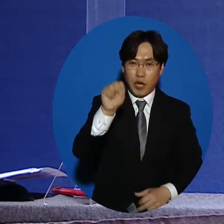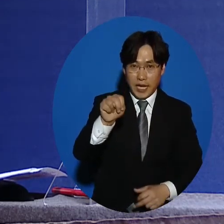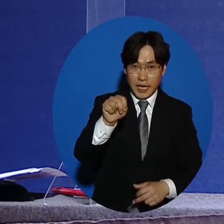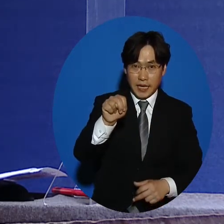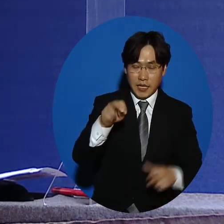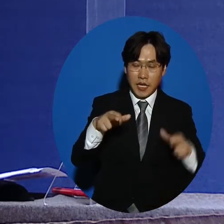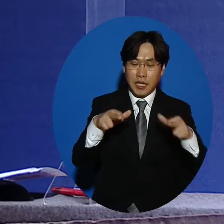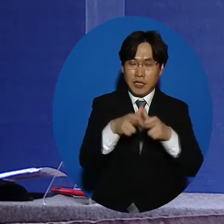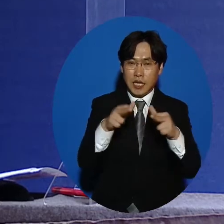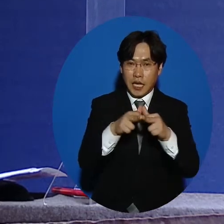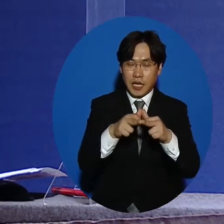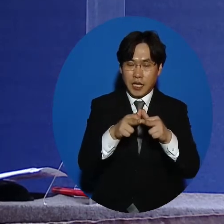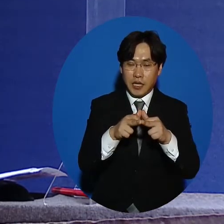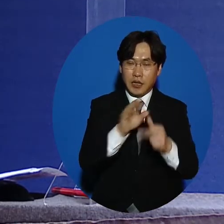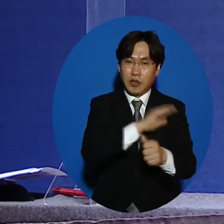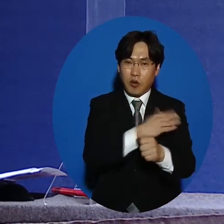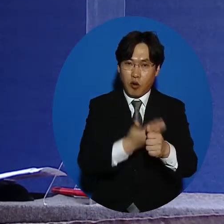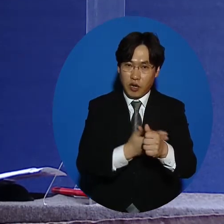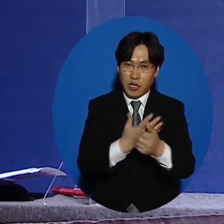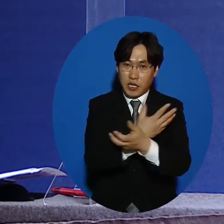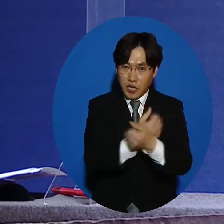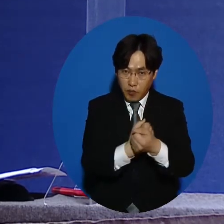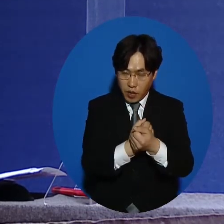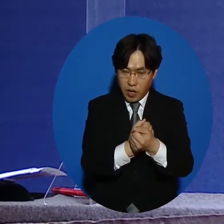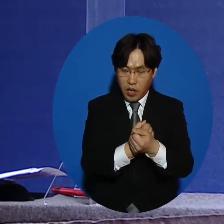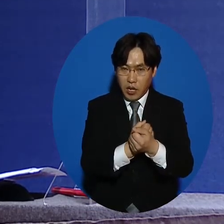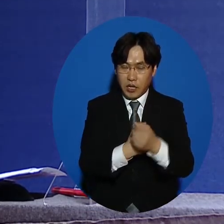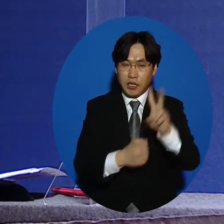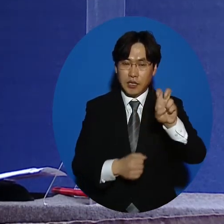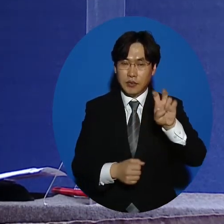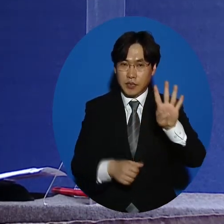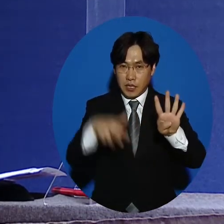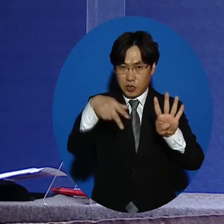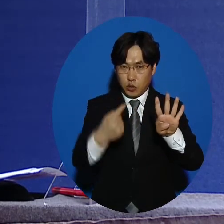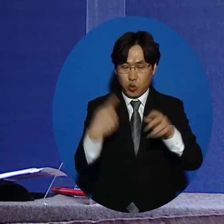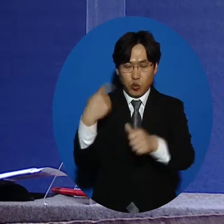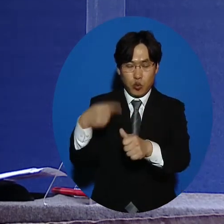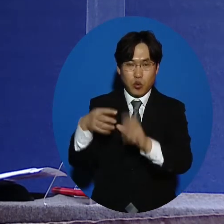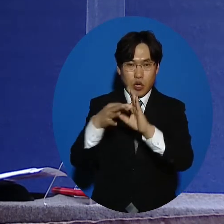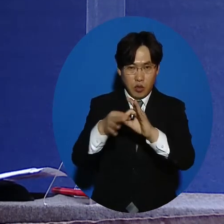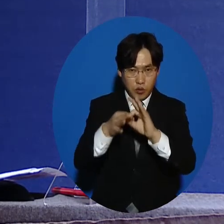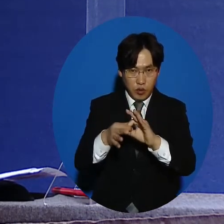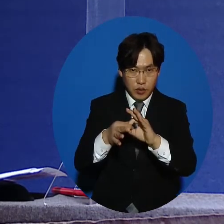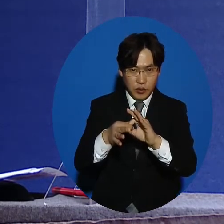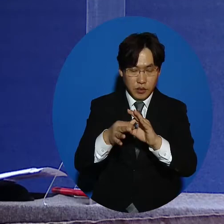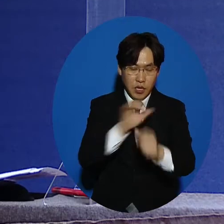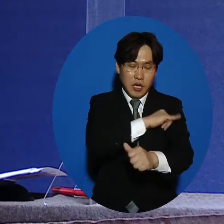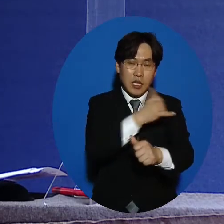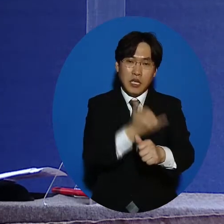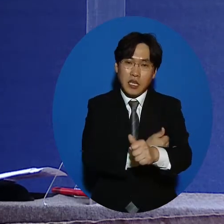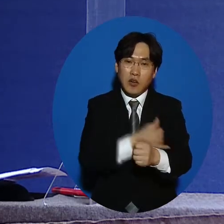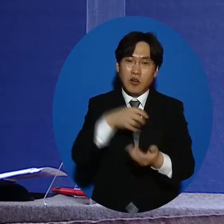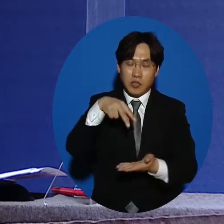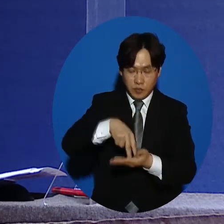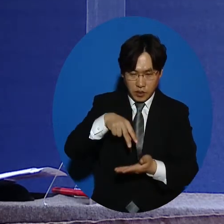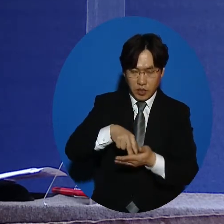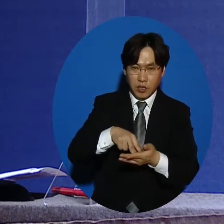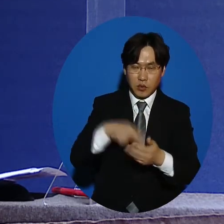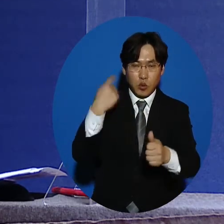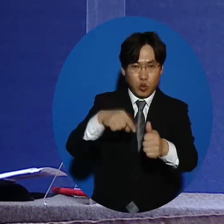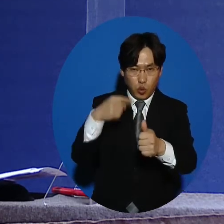24조에 들어서 그 어떤 교육 관계 그 유엔 인권 차원에서도 그렇게 한